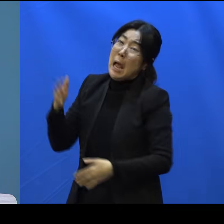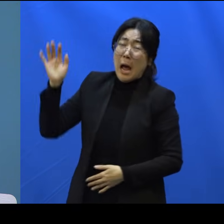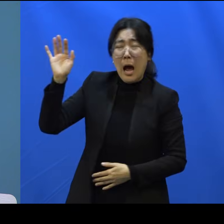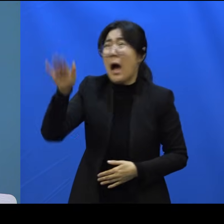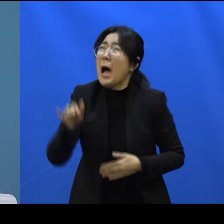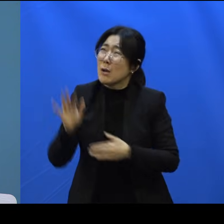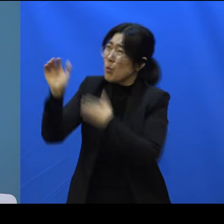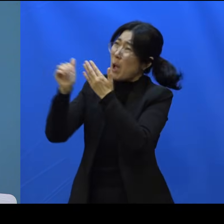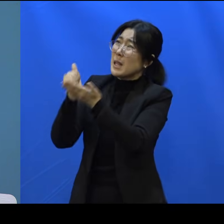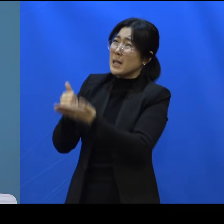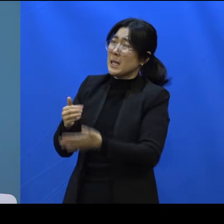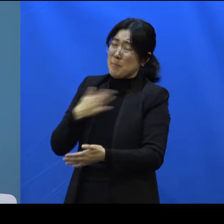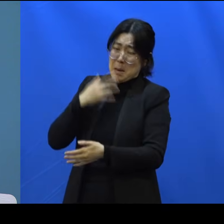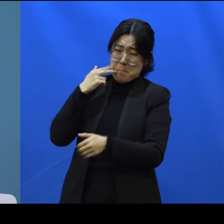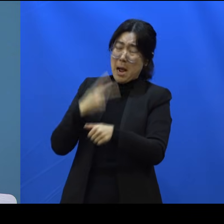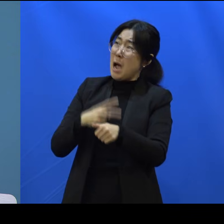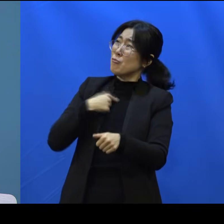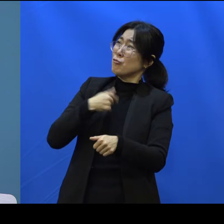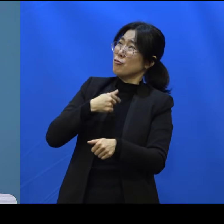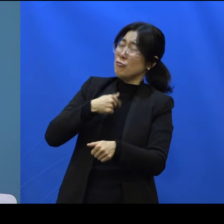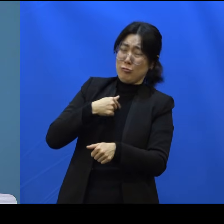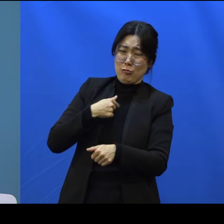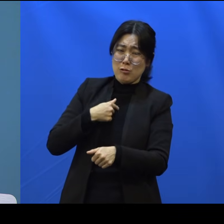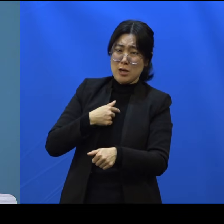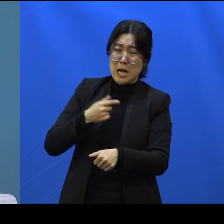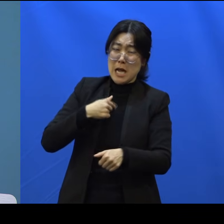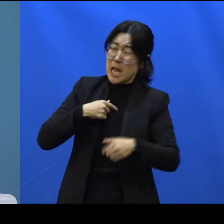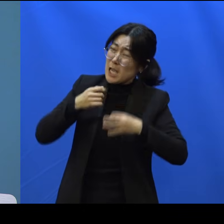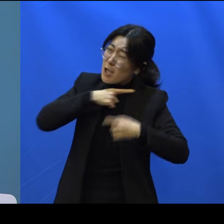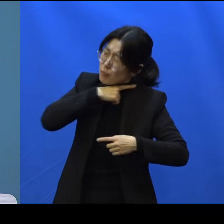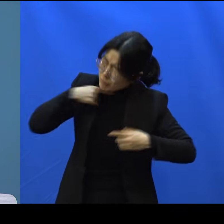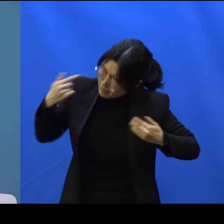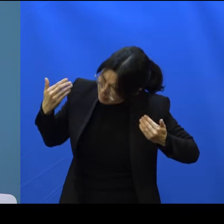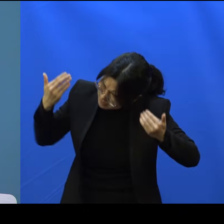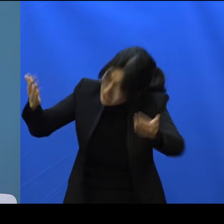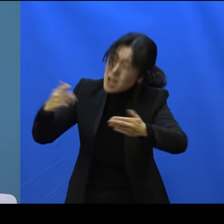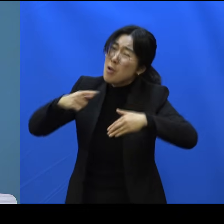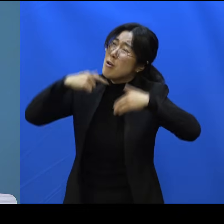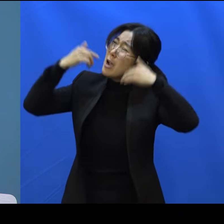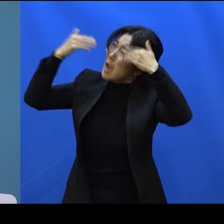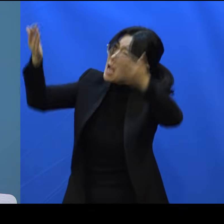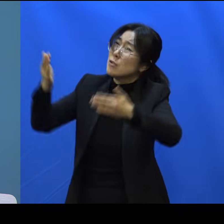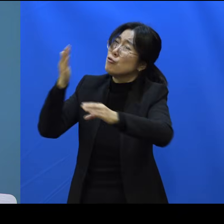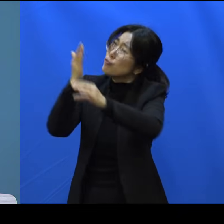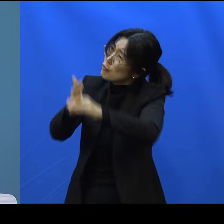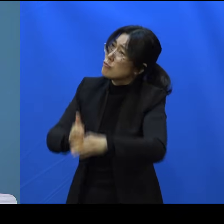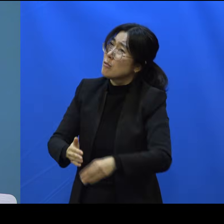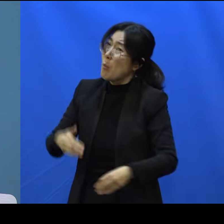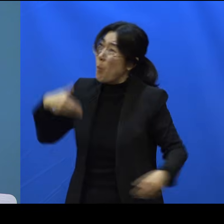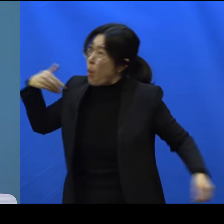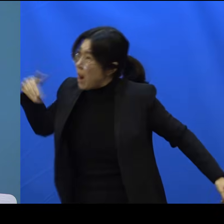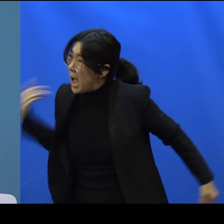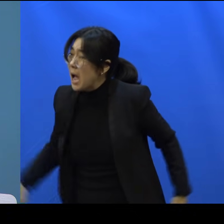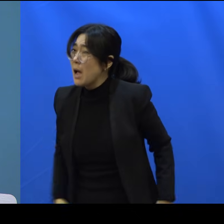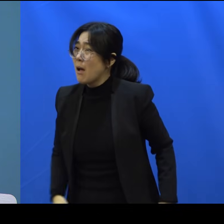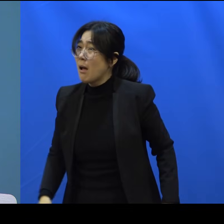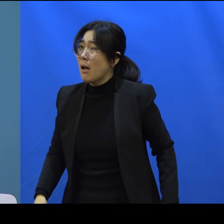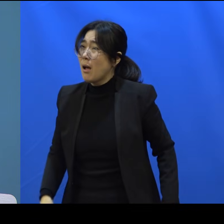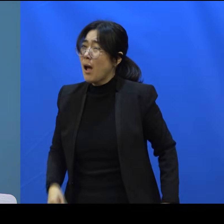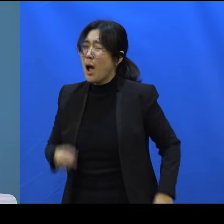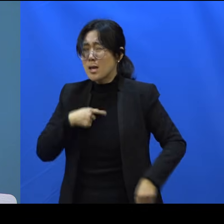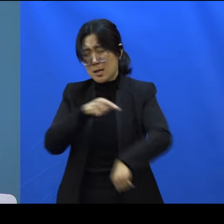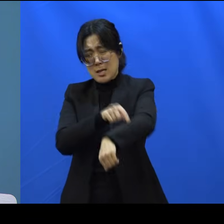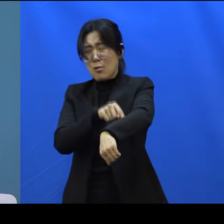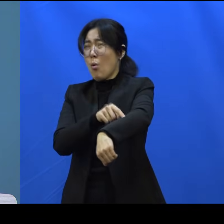열심히 사는데, 내가 주님을 위해서 이렇게 생명 바쳐 일하는데 이거 하나 못 빼줍니까? 얼마든지